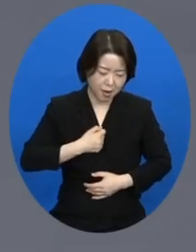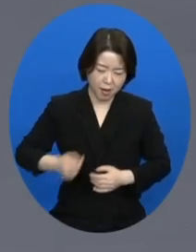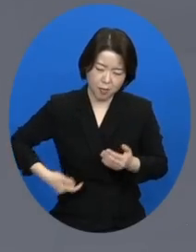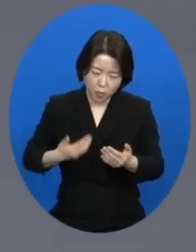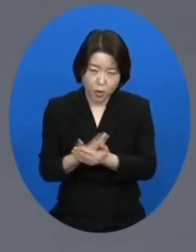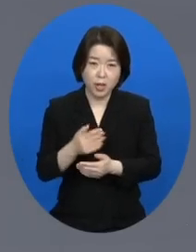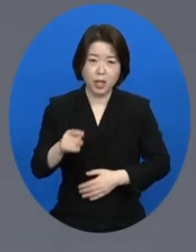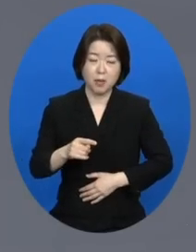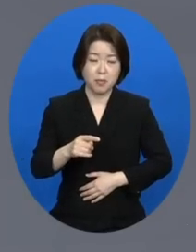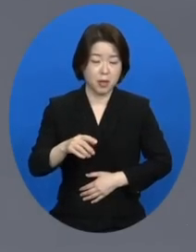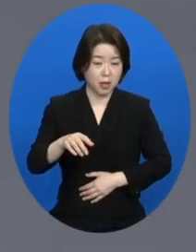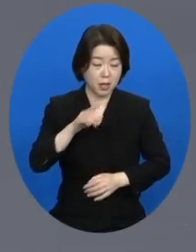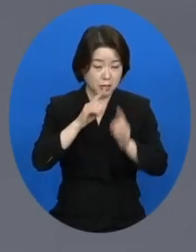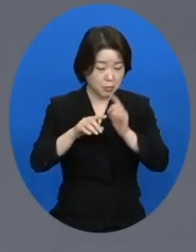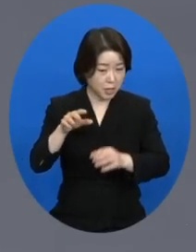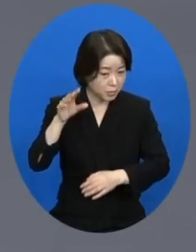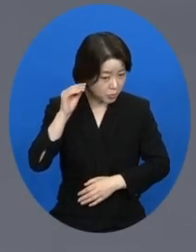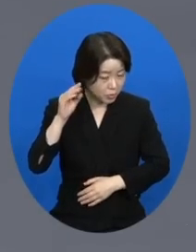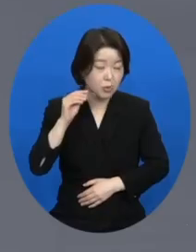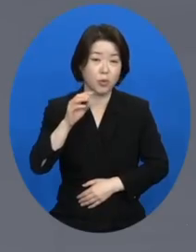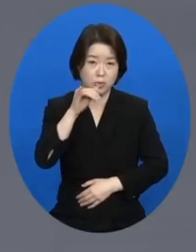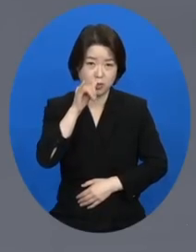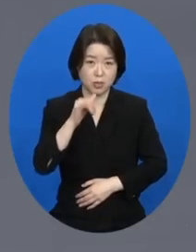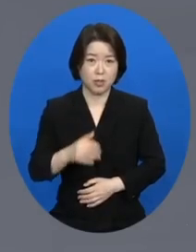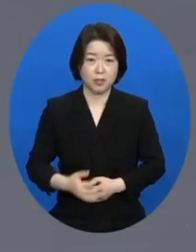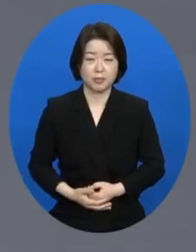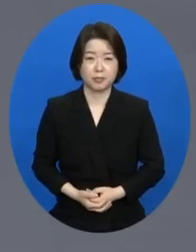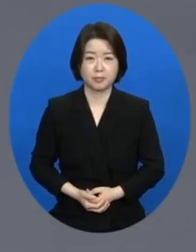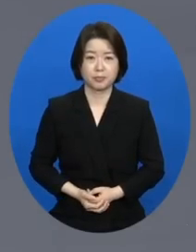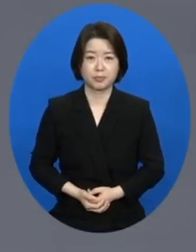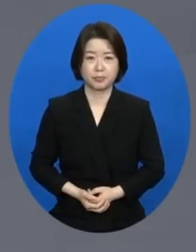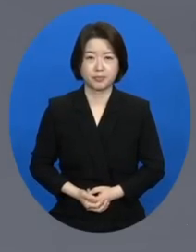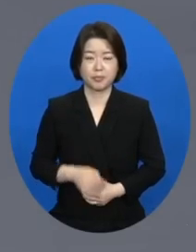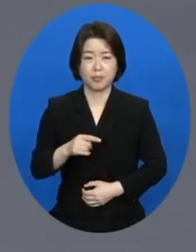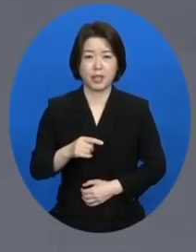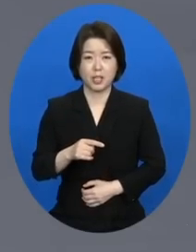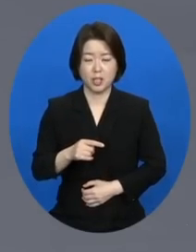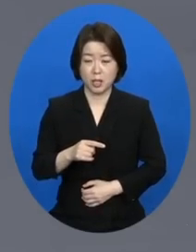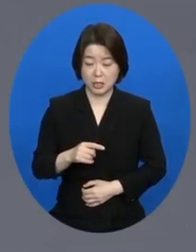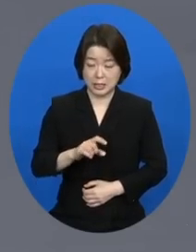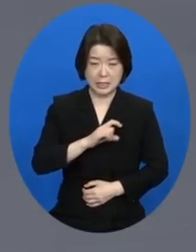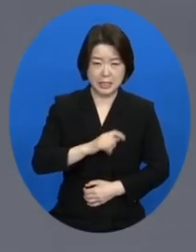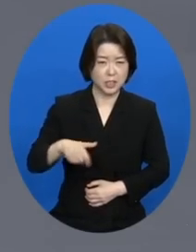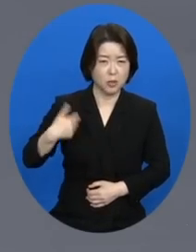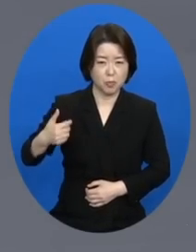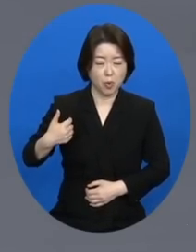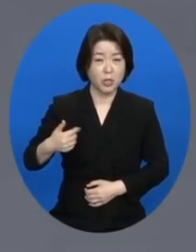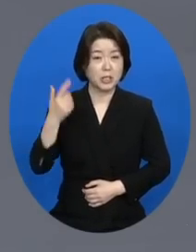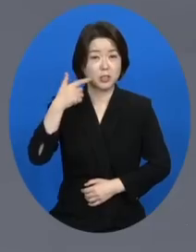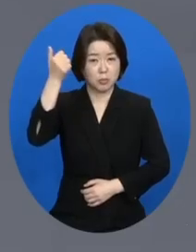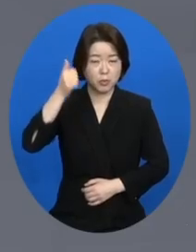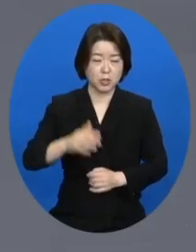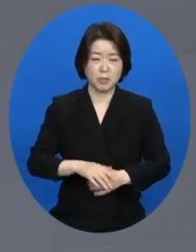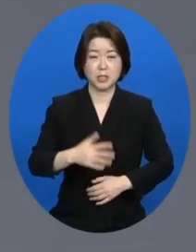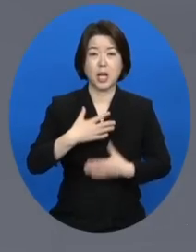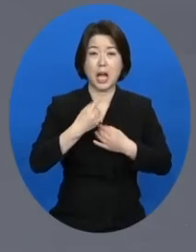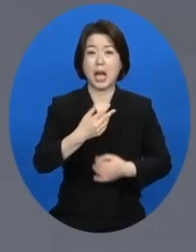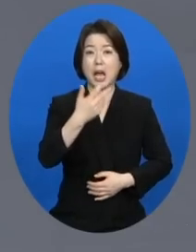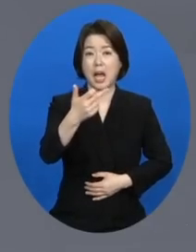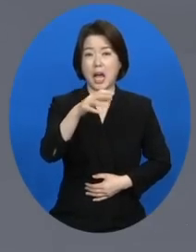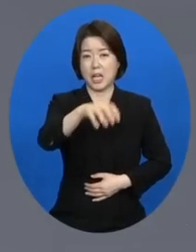회개하며 그 말씀을 들었어요. 그런데 이제 무명의 그 목사님은 저기 안산에서